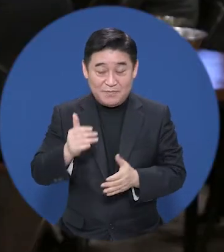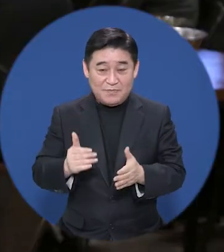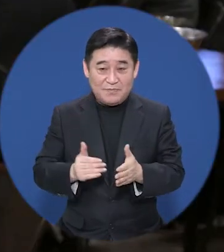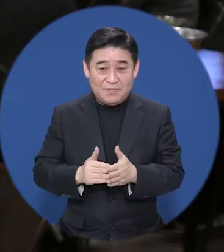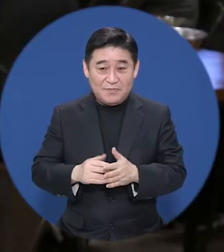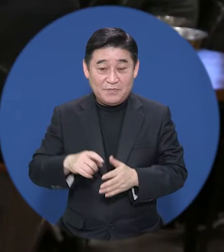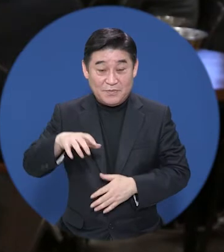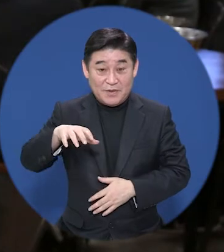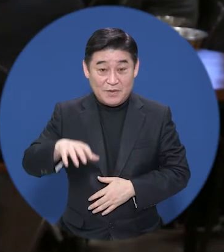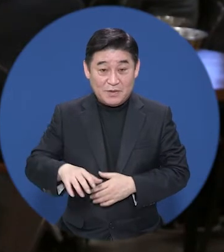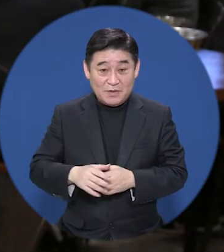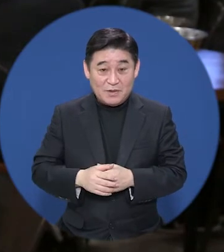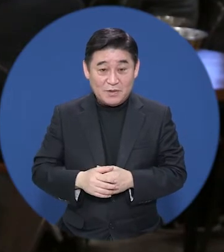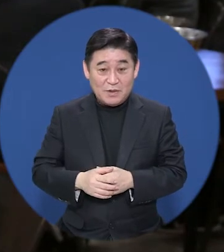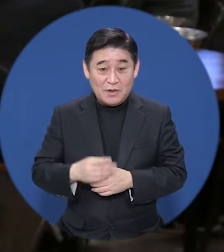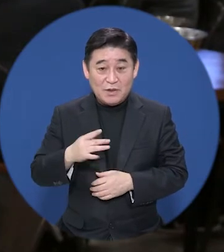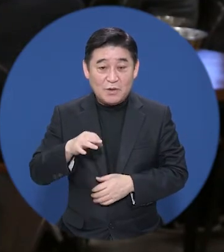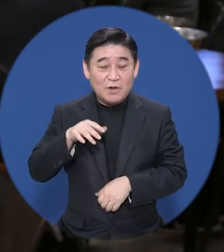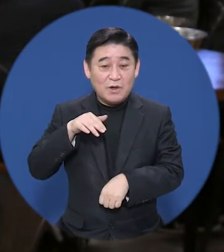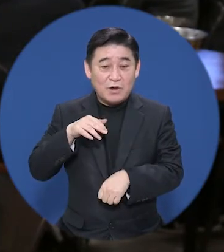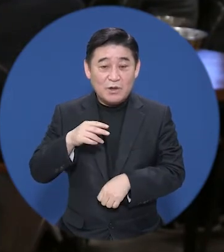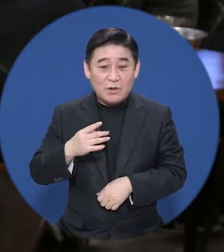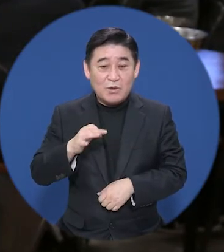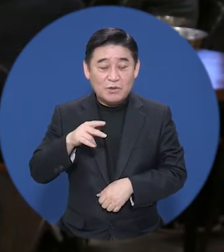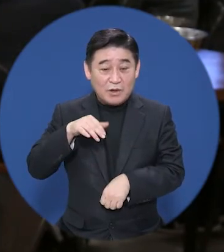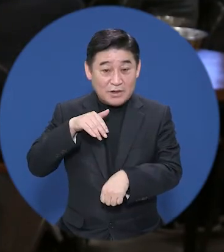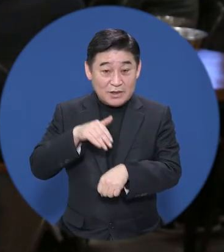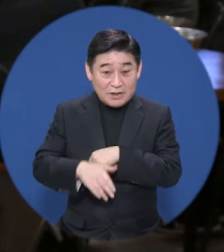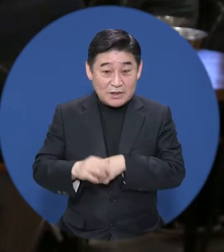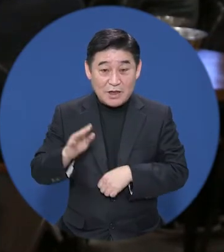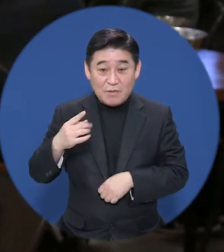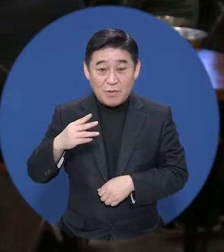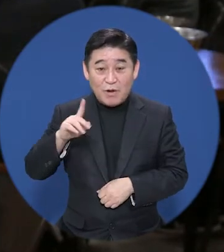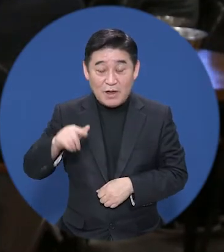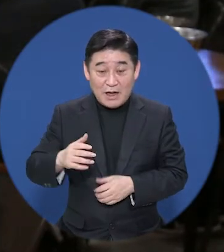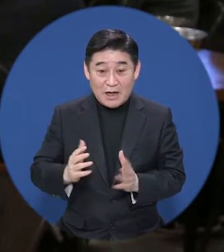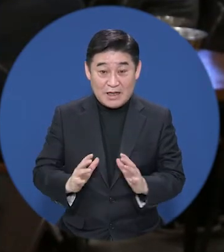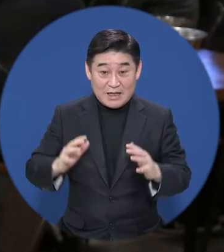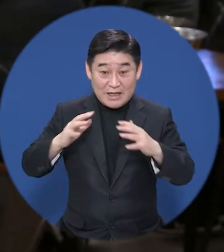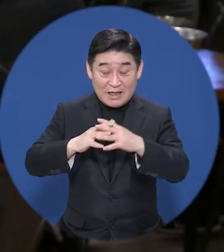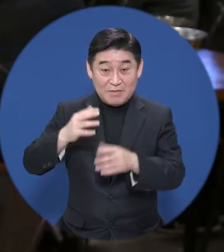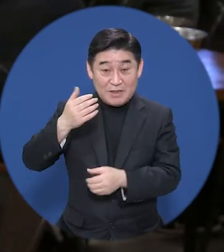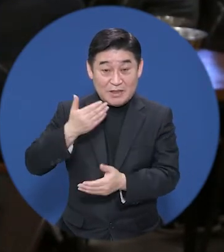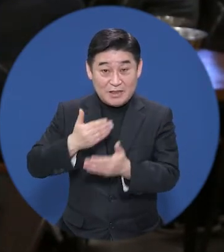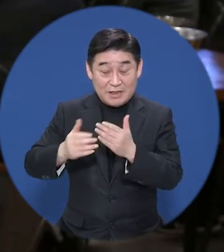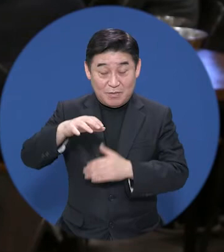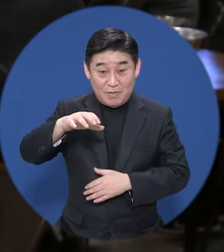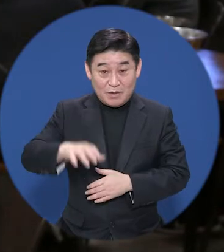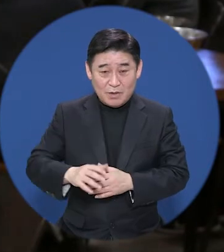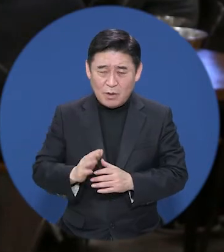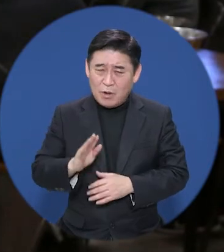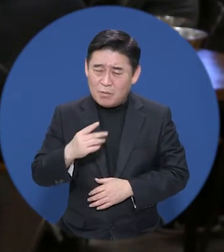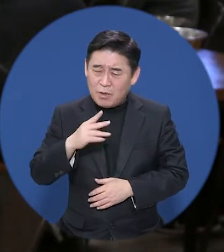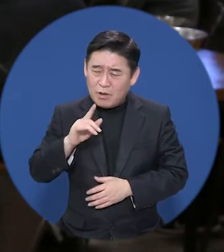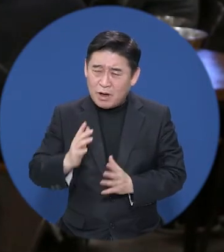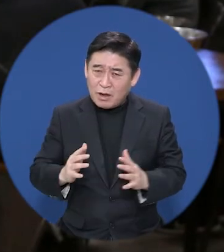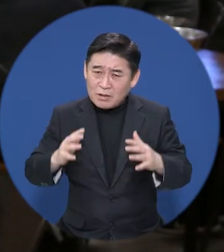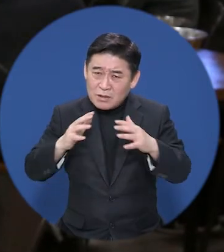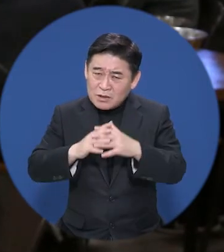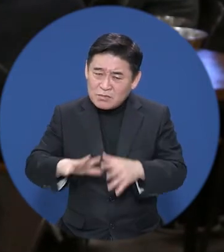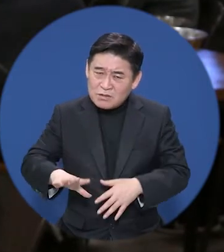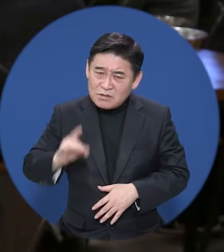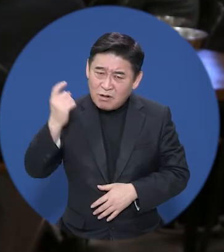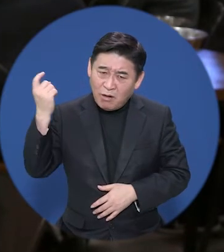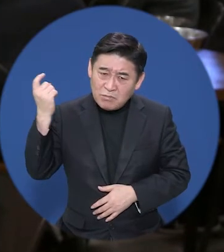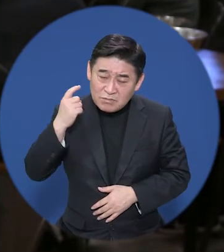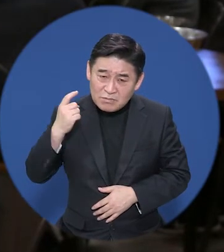지금 이곳에서는 통영식 볼락김치 만들기 클래스가 열리고 있습니다. 사실 볼락김치 저는 처음